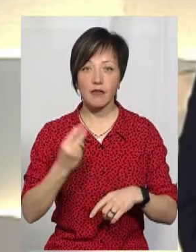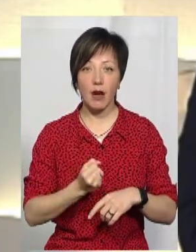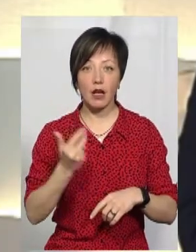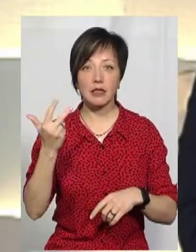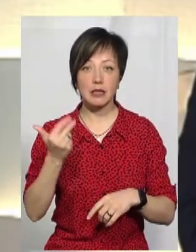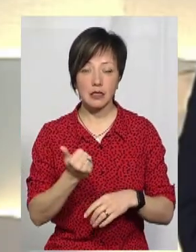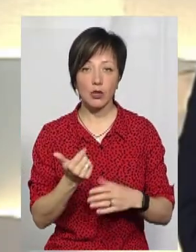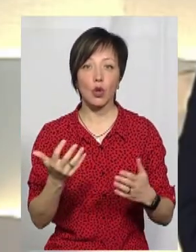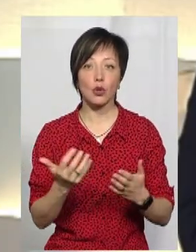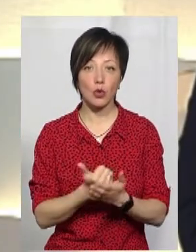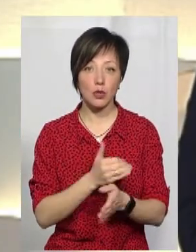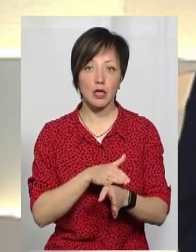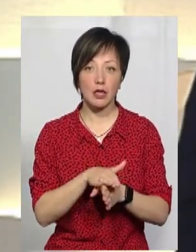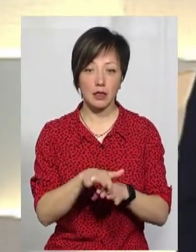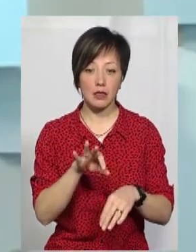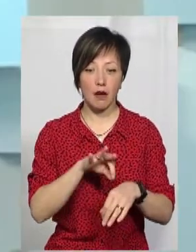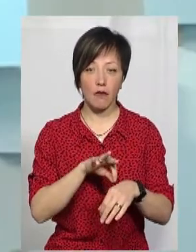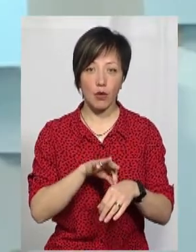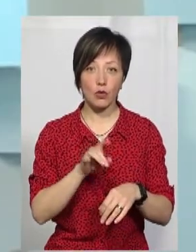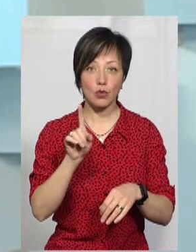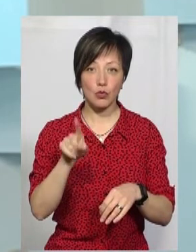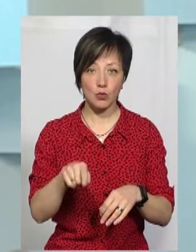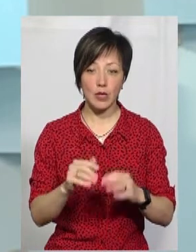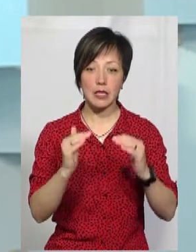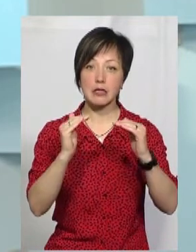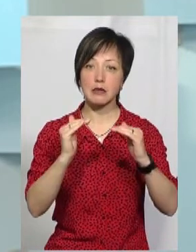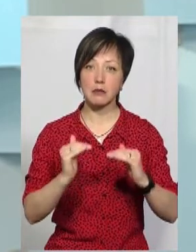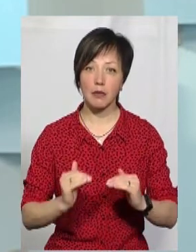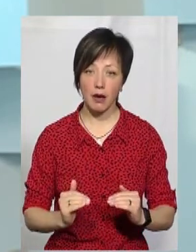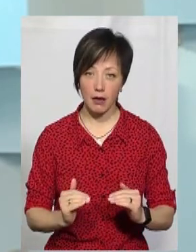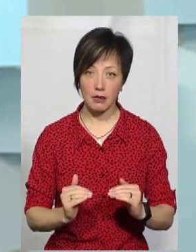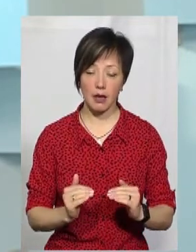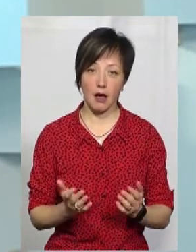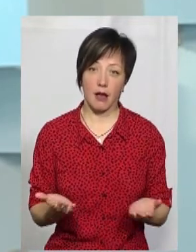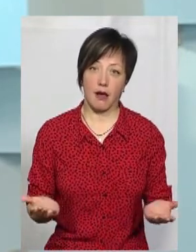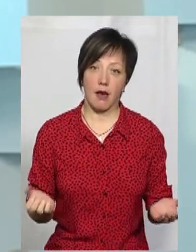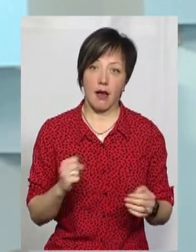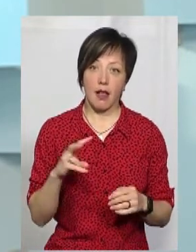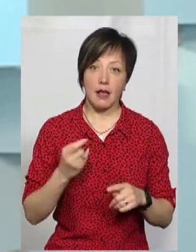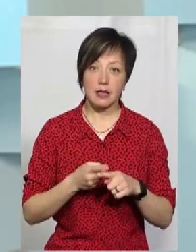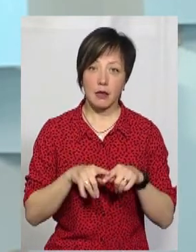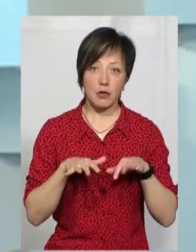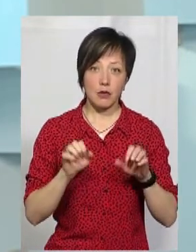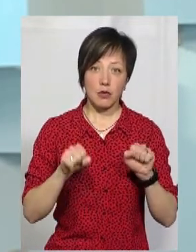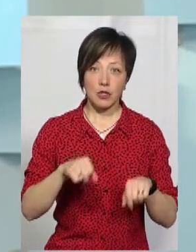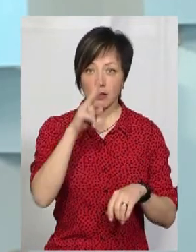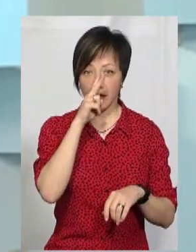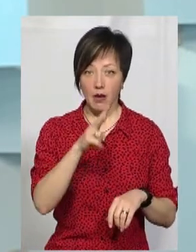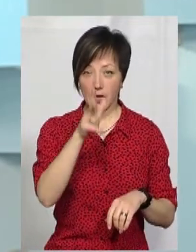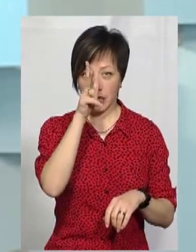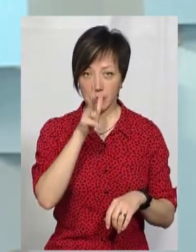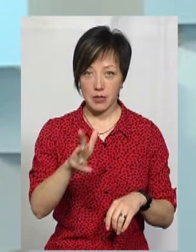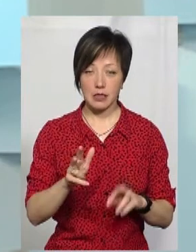ми досягнемо щиту захворюваності, і після того піде спад захворюваності на COVID-19. Але цей процес може тривати і 2, і 3